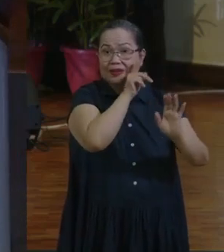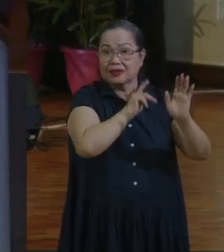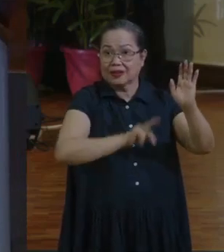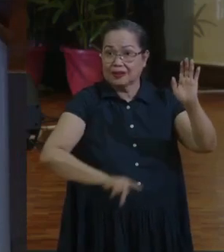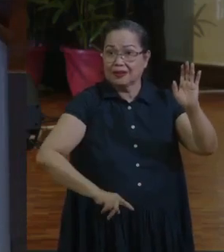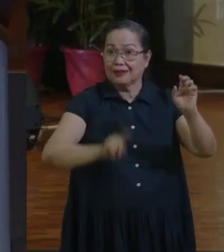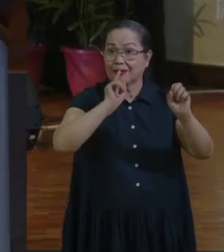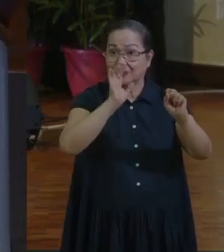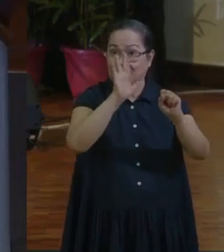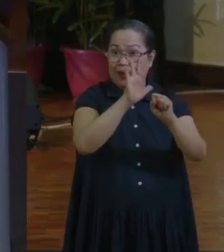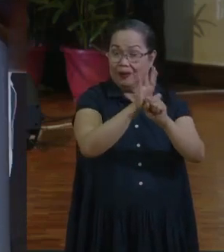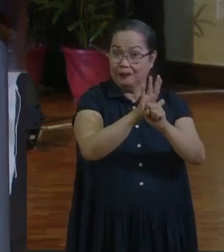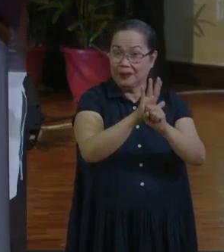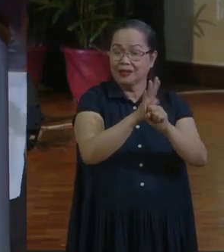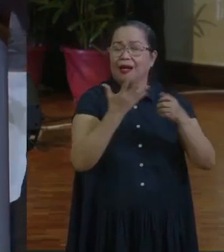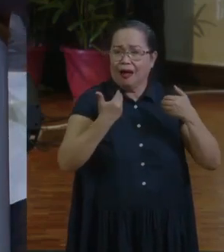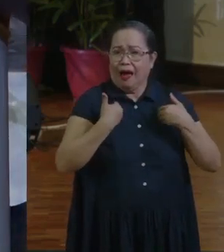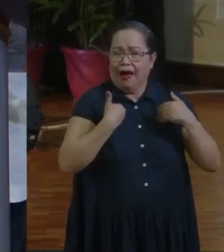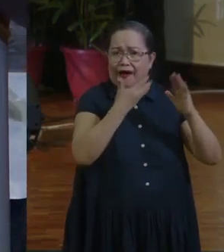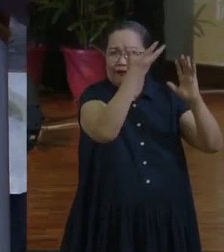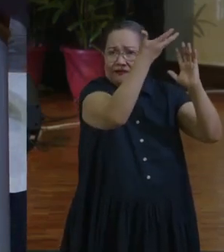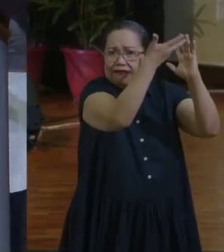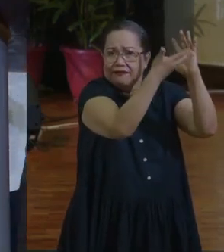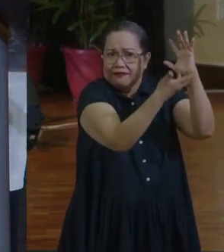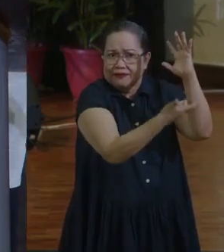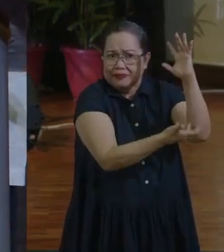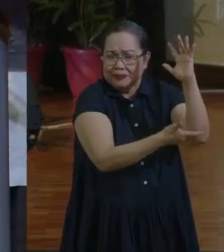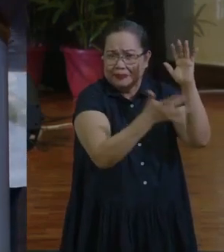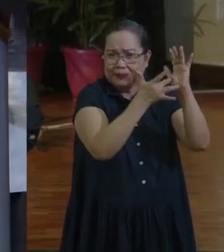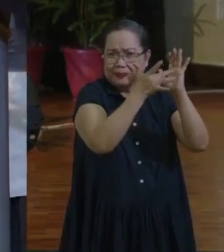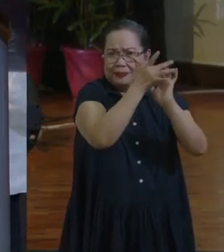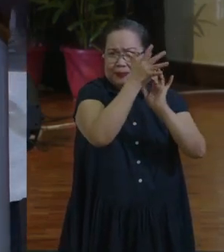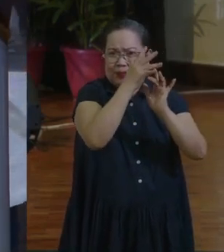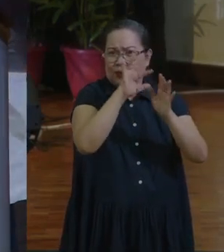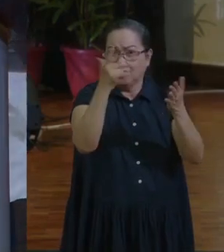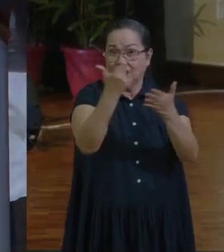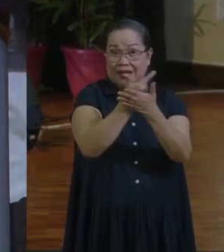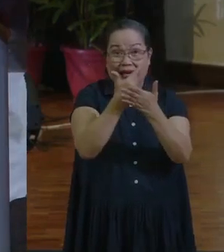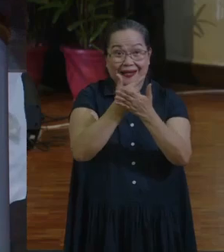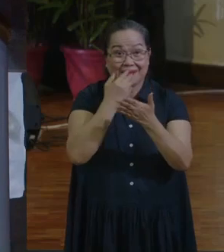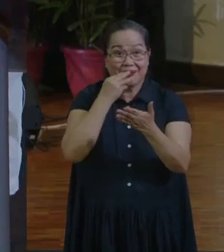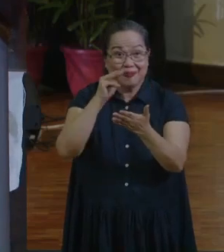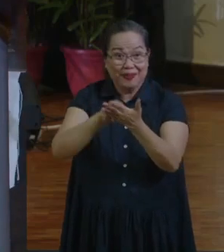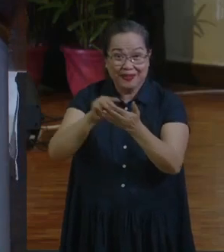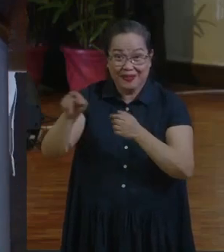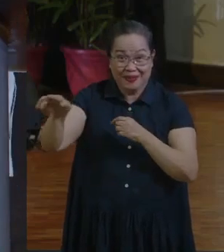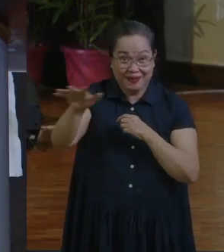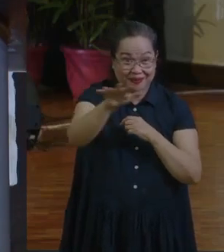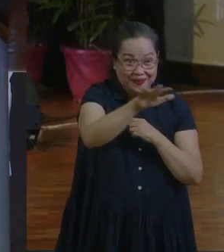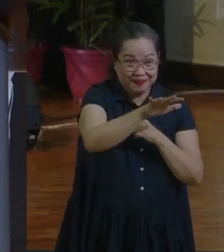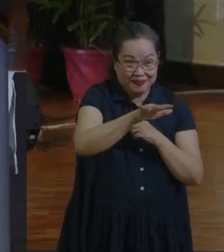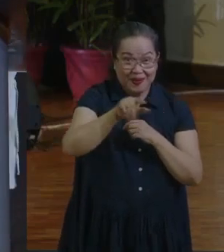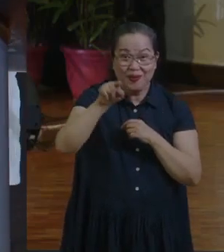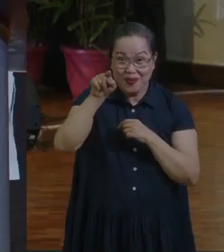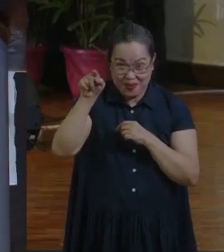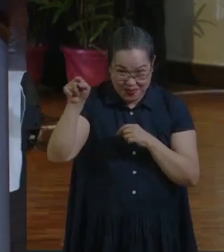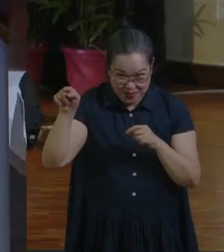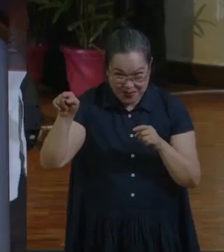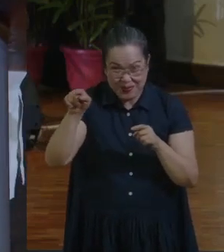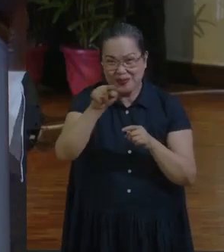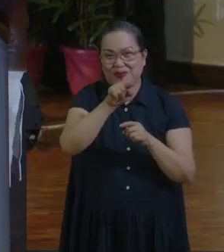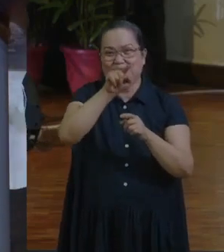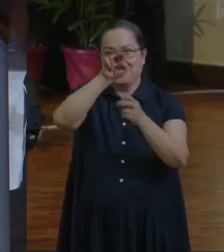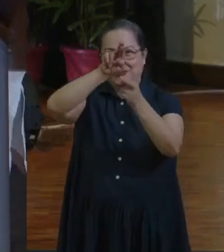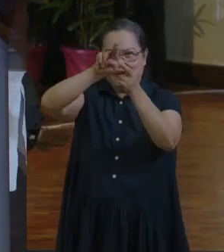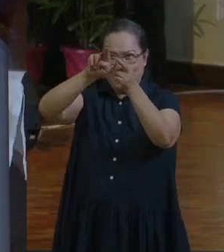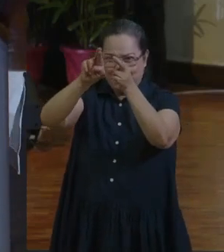ipinangako. Nandoon na ang kaharian ng Diyos. Kaya ang kanyang gospel message, mga kapatid, repent, for the